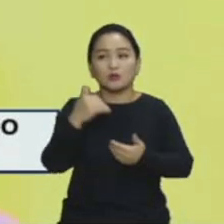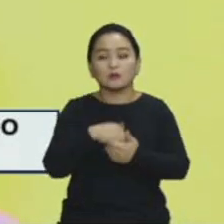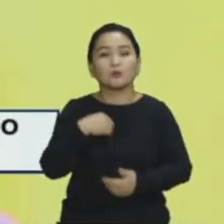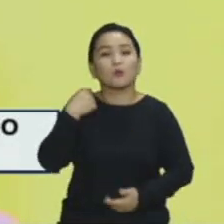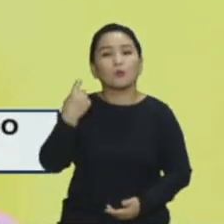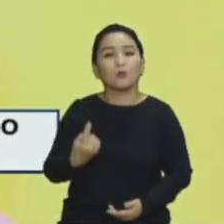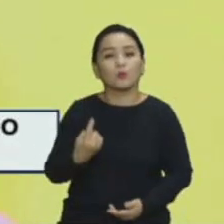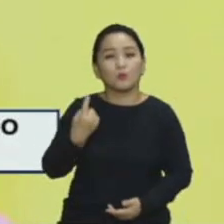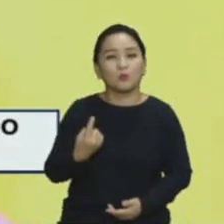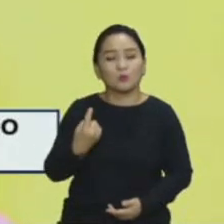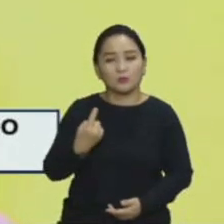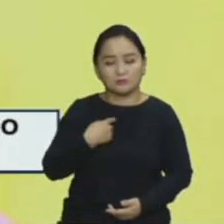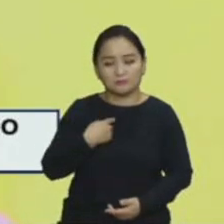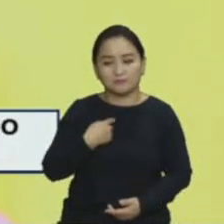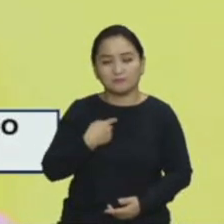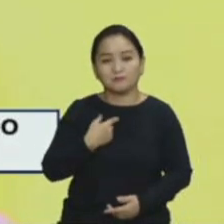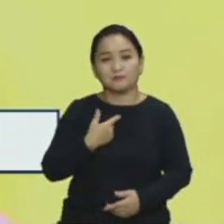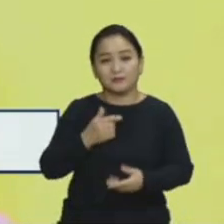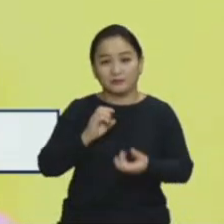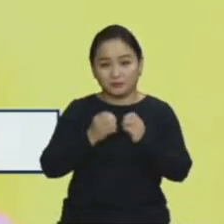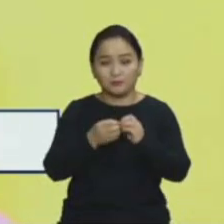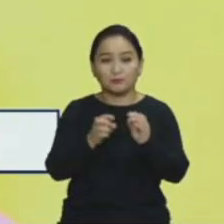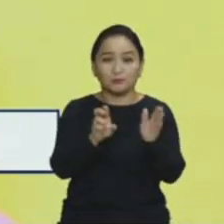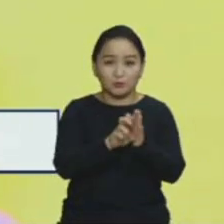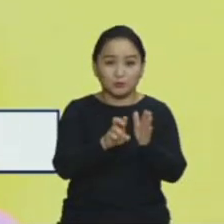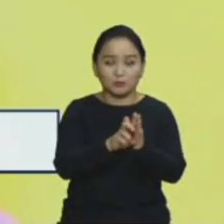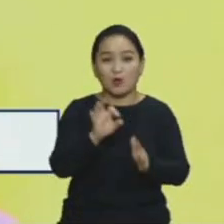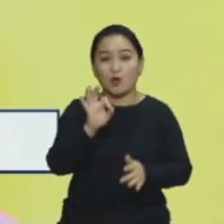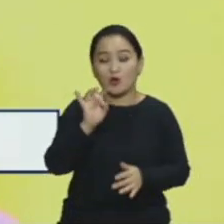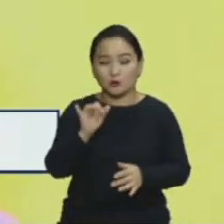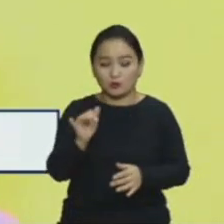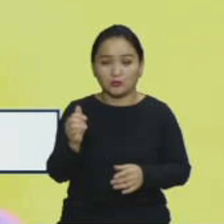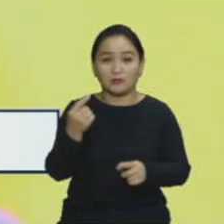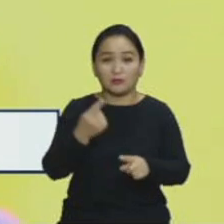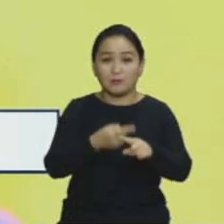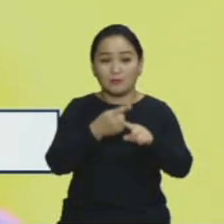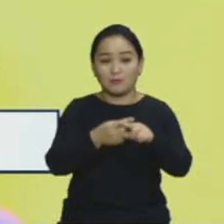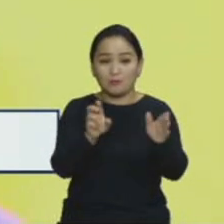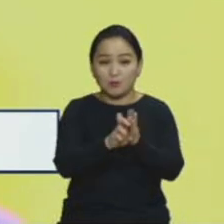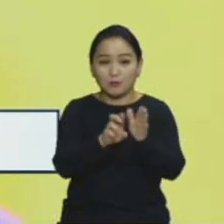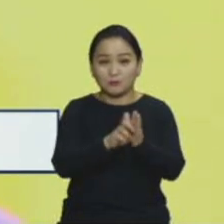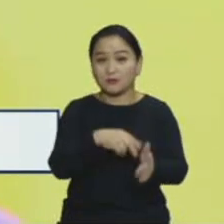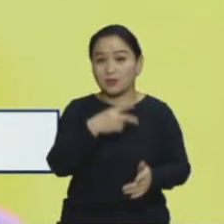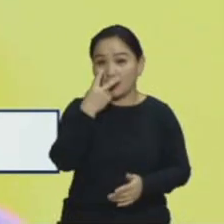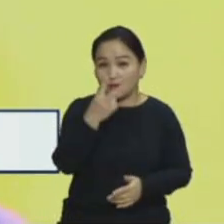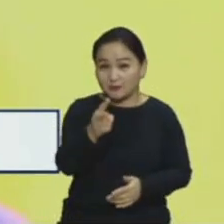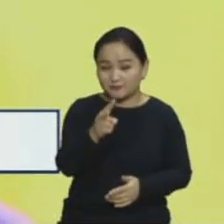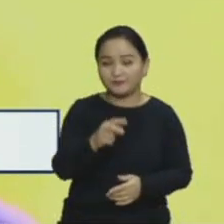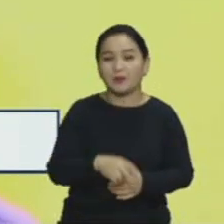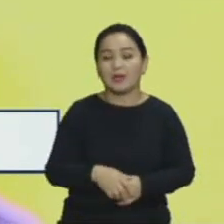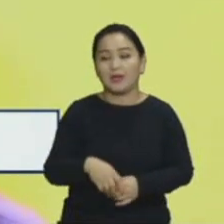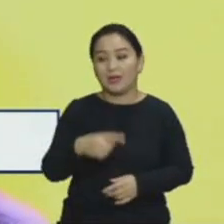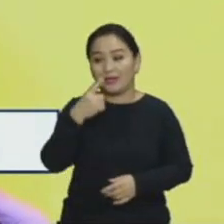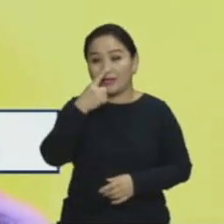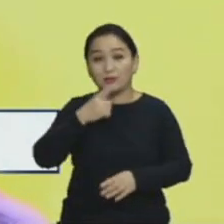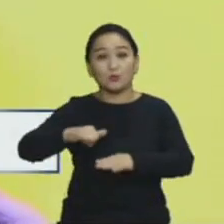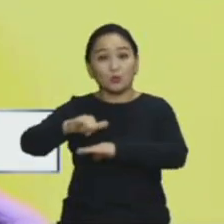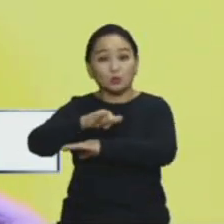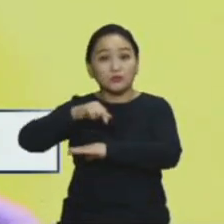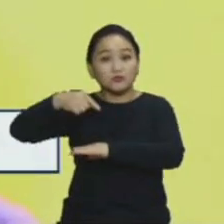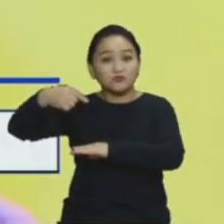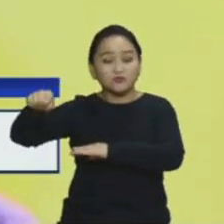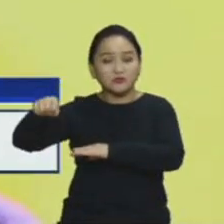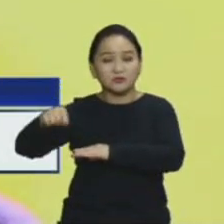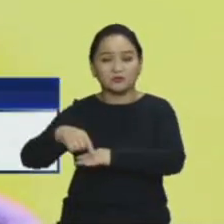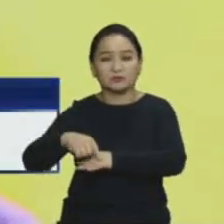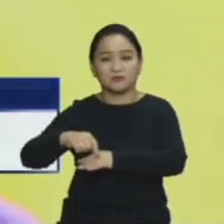хүлээлтийг бид нар гүйцэтгэх боломжтой, буюу орлого нэмэгдүүлэх юм боломж байна гэж үзэж байгаа. Гэхдээ бүгд нар хятад ард улсын зүгээс тэг ковид